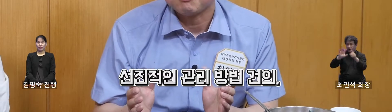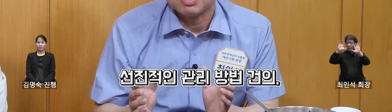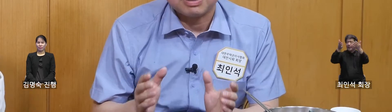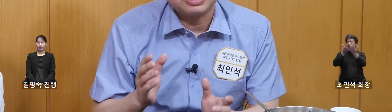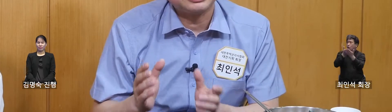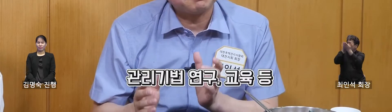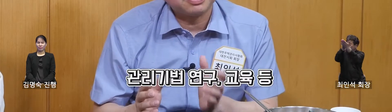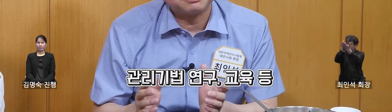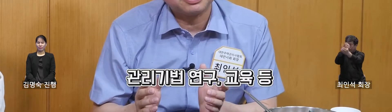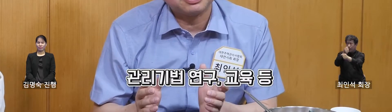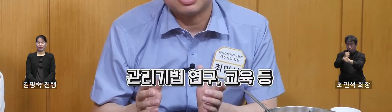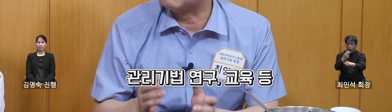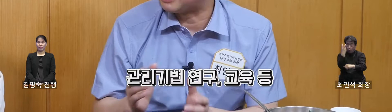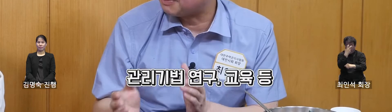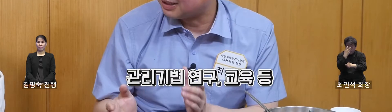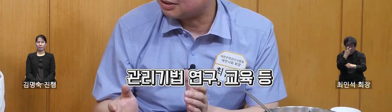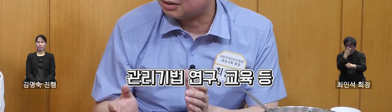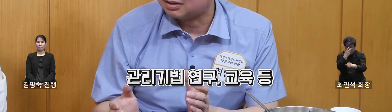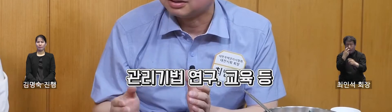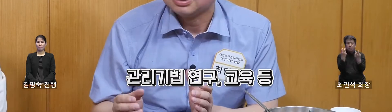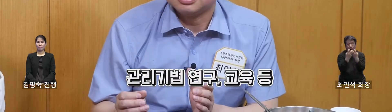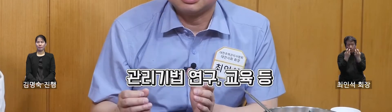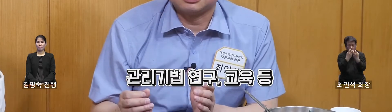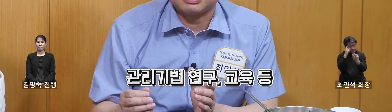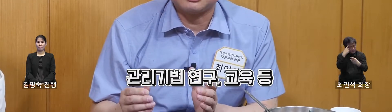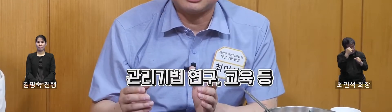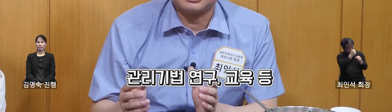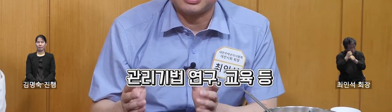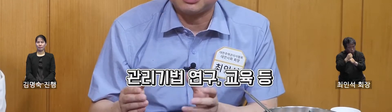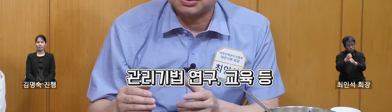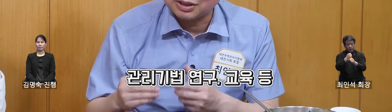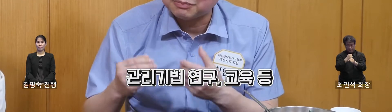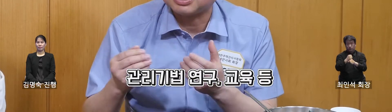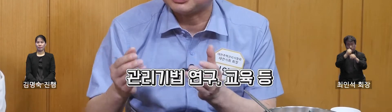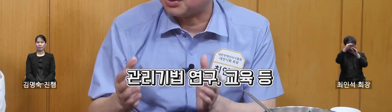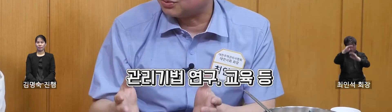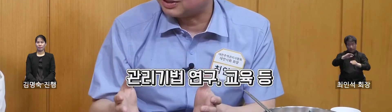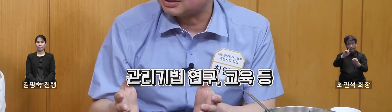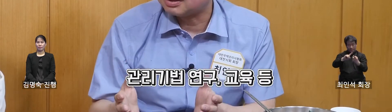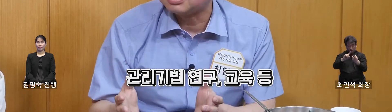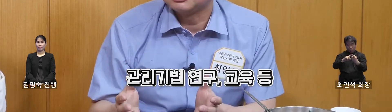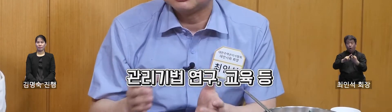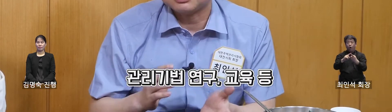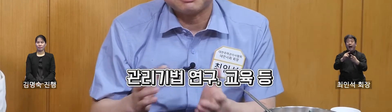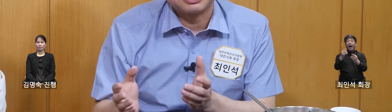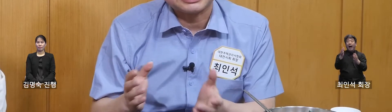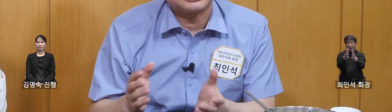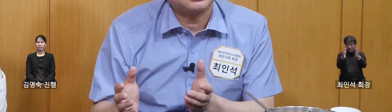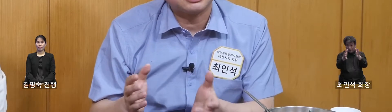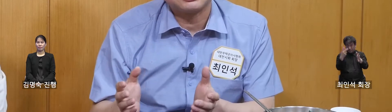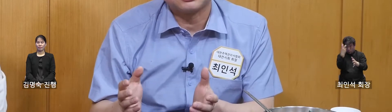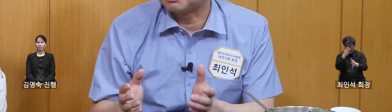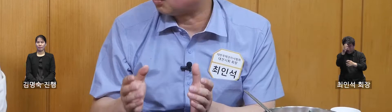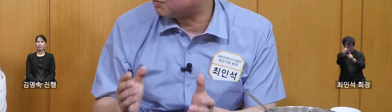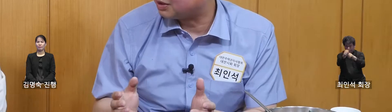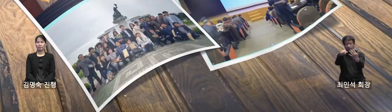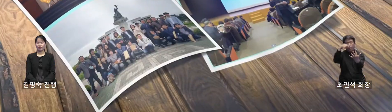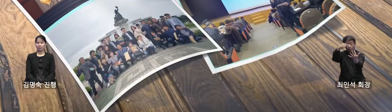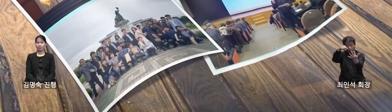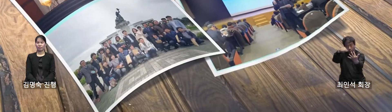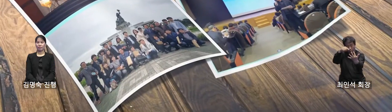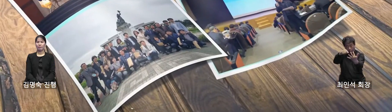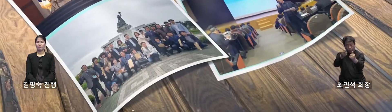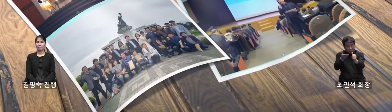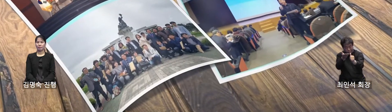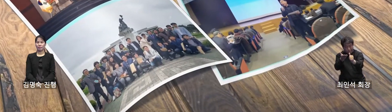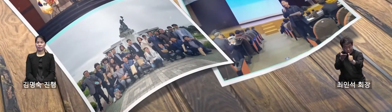하고 관리기법을 연구 개발해서 관련된 내용을 소장님들한테 교육을 해서 소장님들의 자질 향상을 좀 도모하는